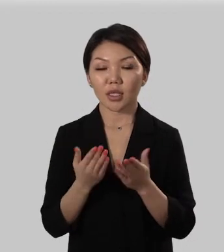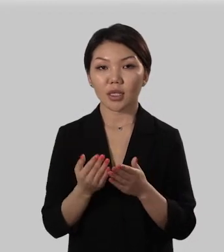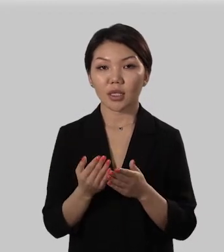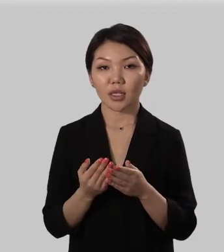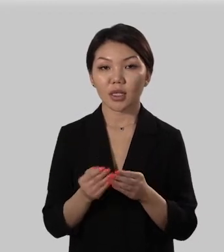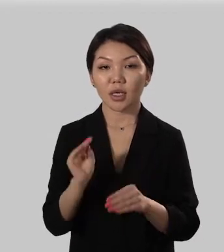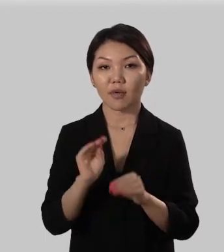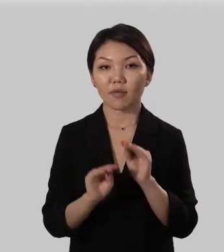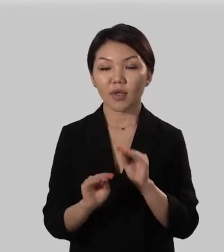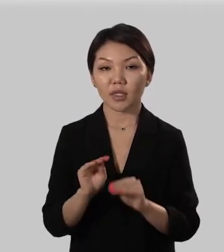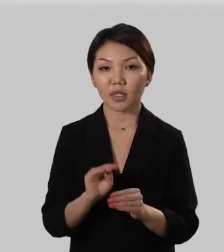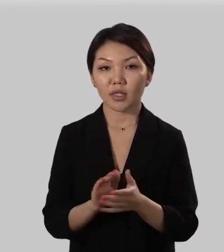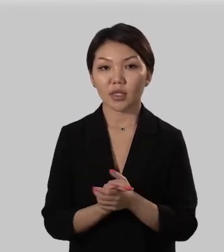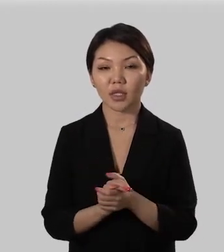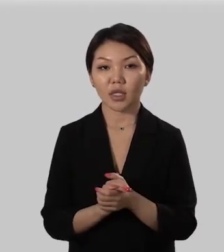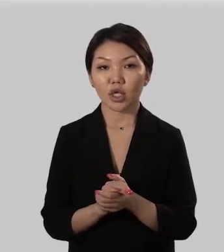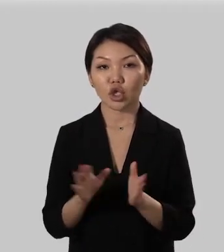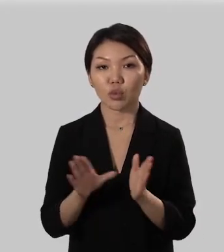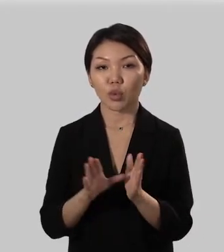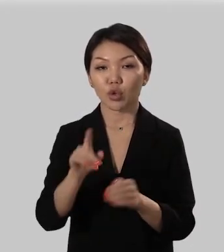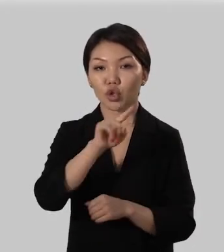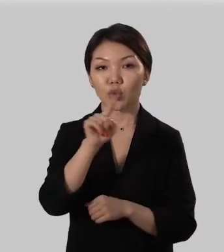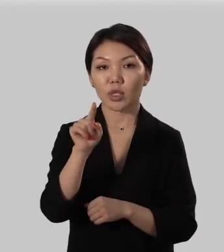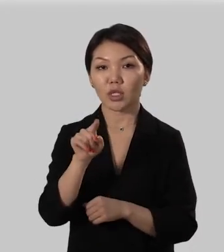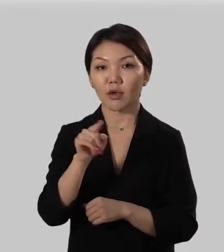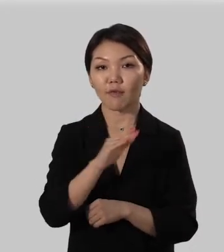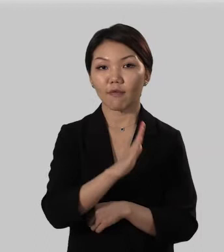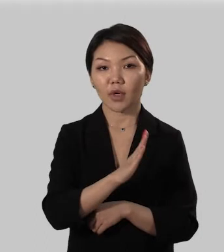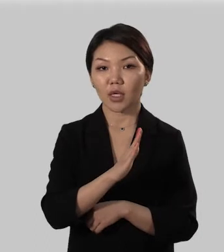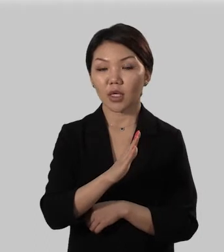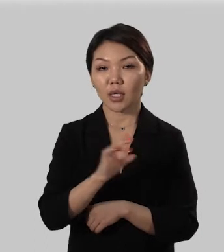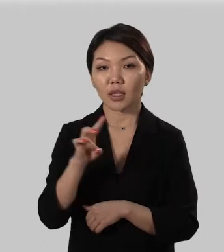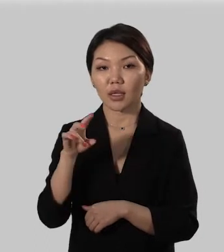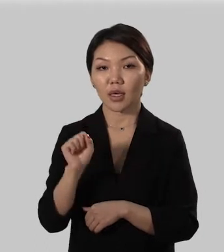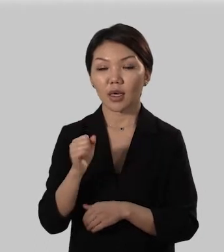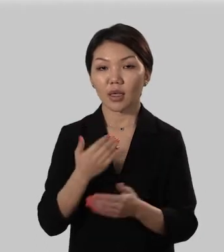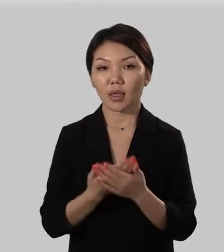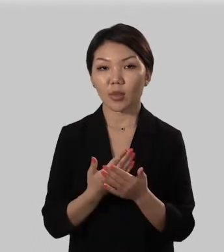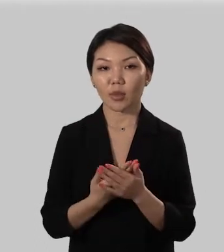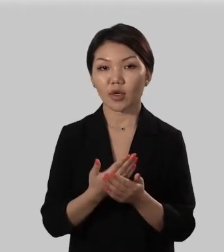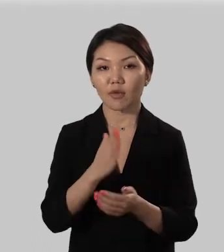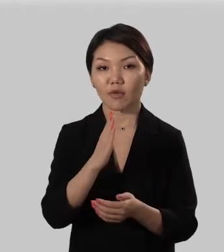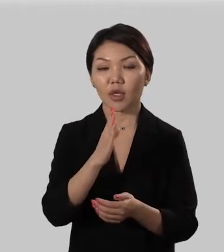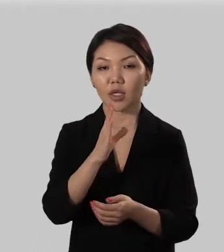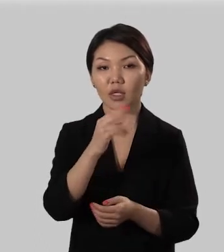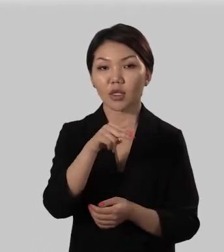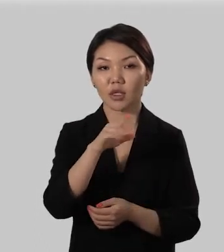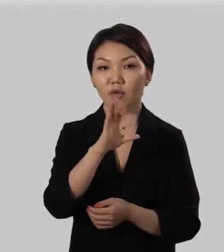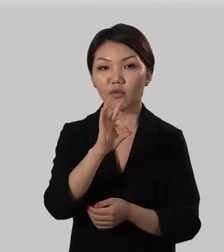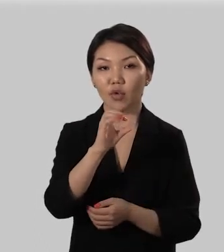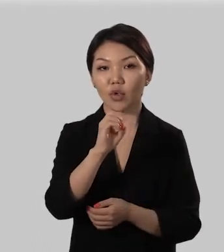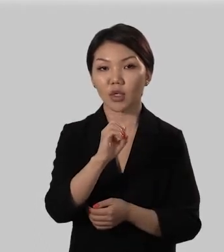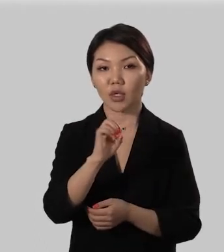собирательных числительных с помощью приставок в или на например вдвое